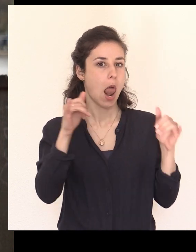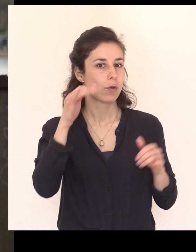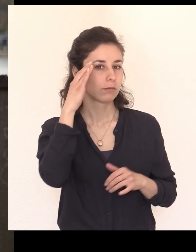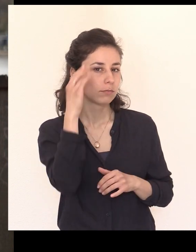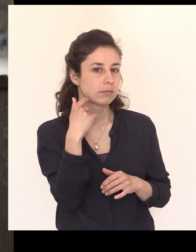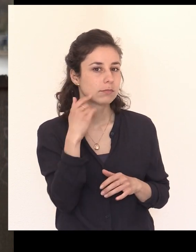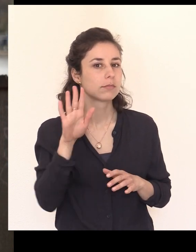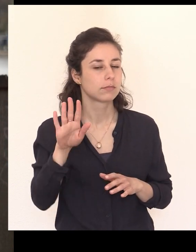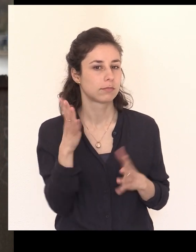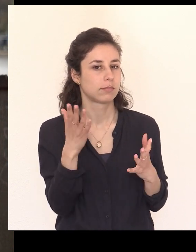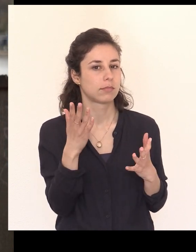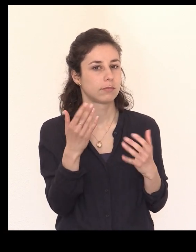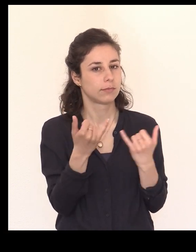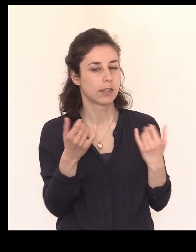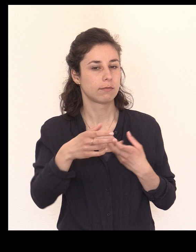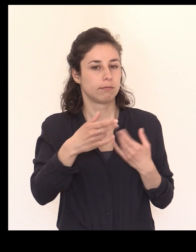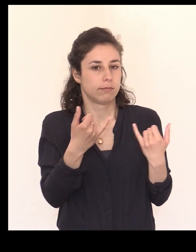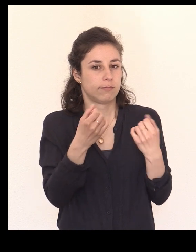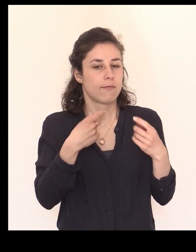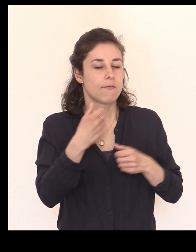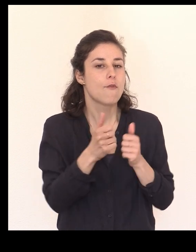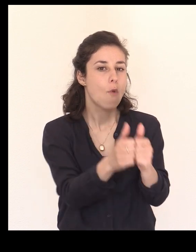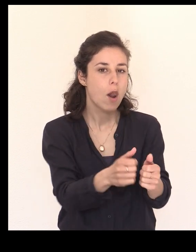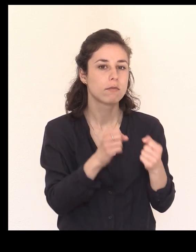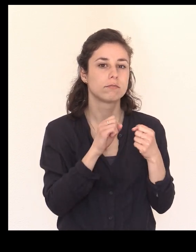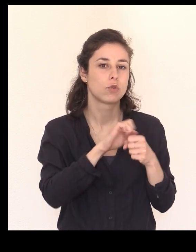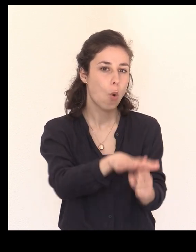hat. Ein Kommentar.